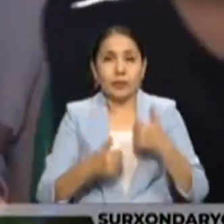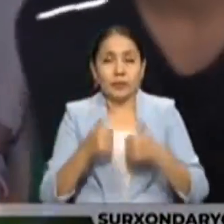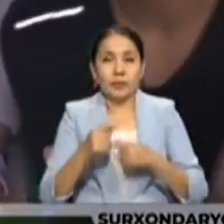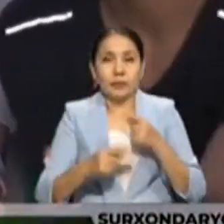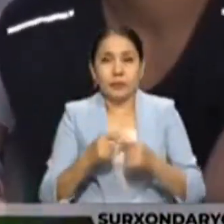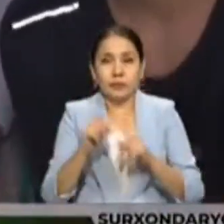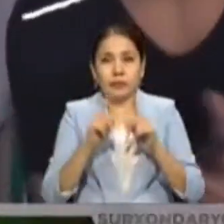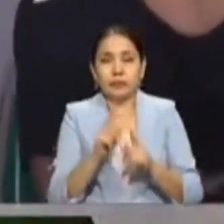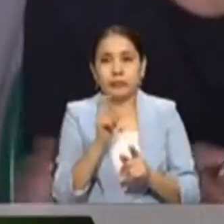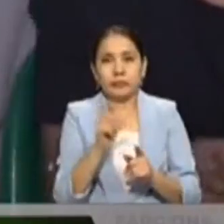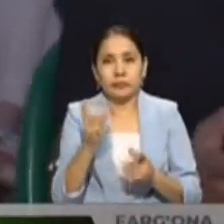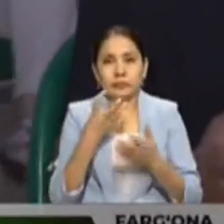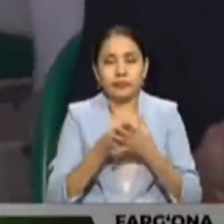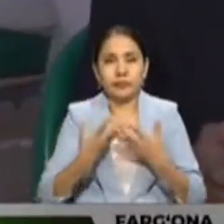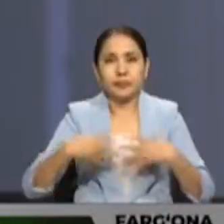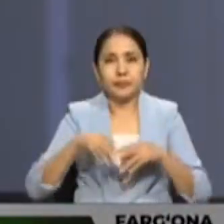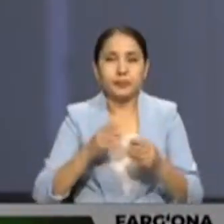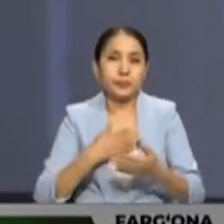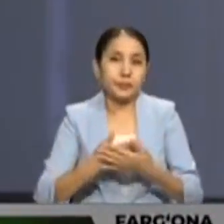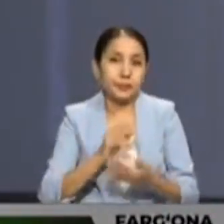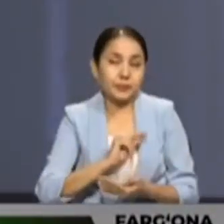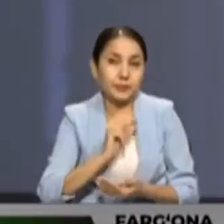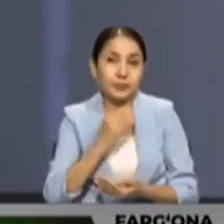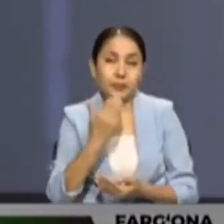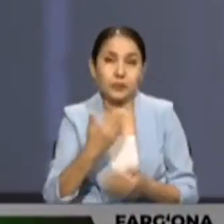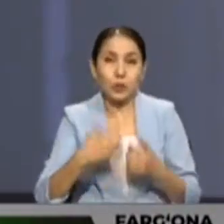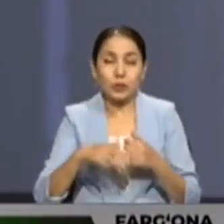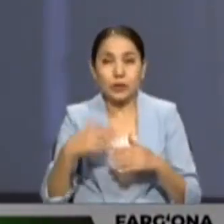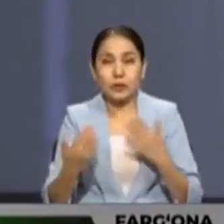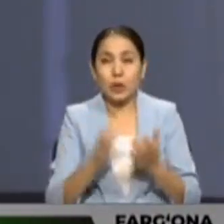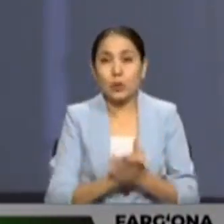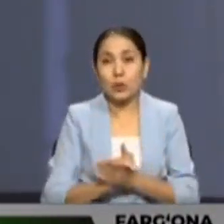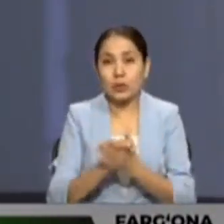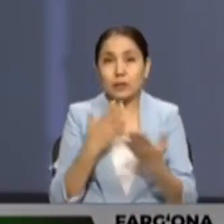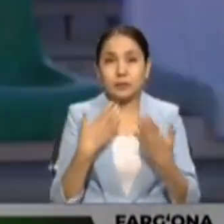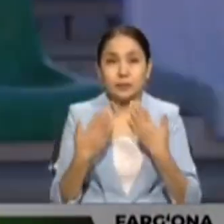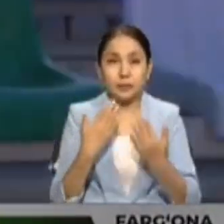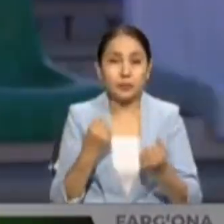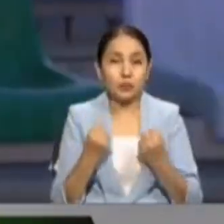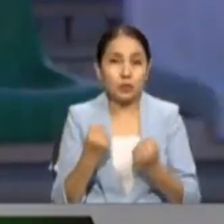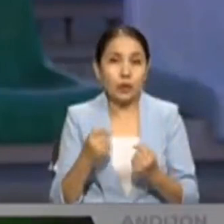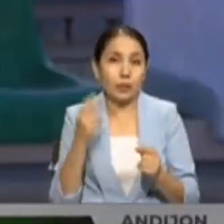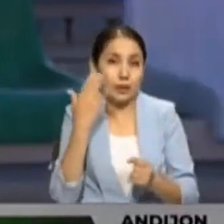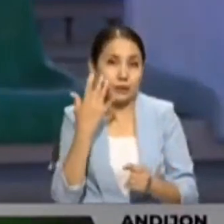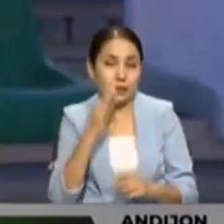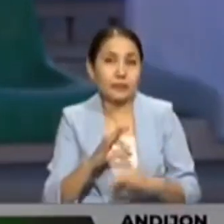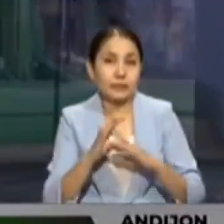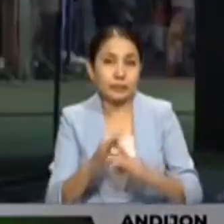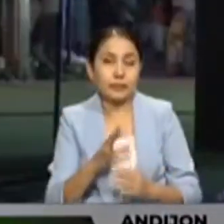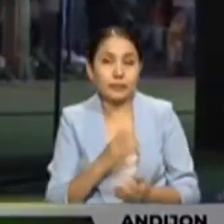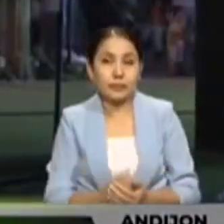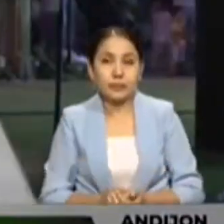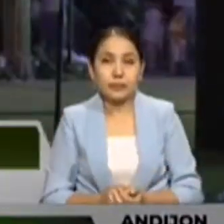orqali yigit qizlarning jamiyatdagi faolligini oshirish bilan birga ular o'rtasida do'stona aloqalarni mustahkamlashday maqsadlar ham